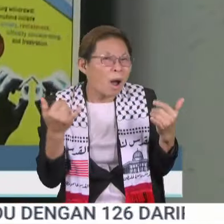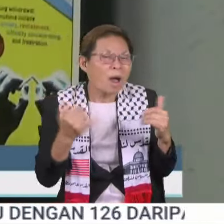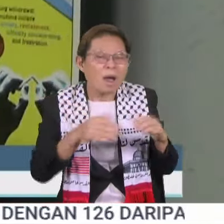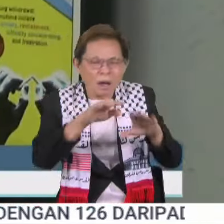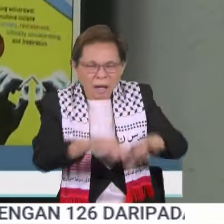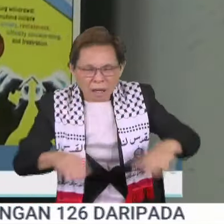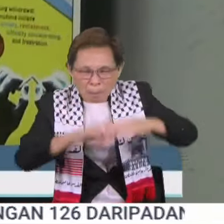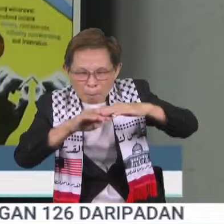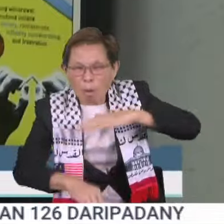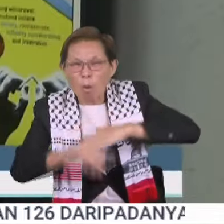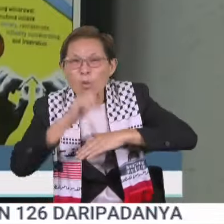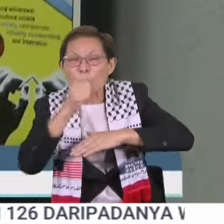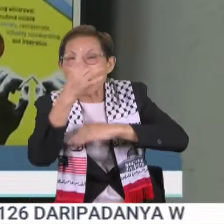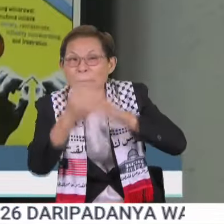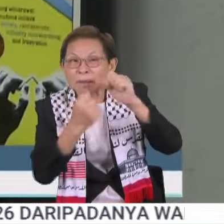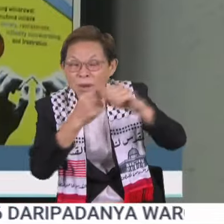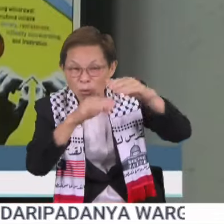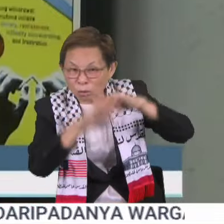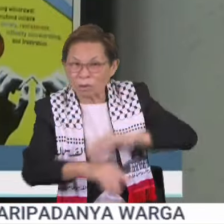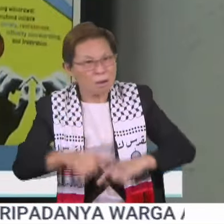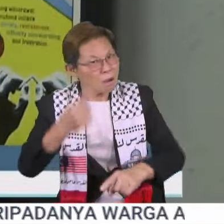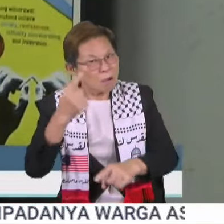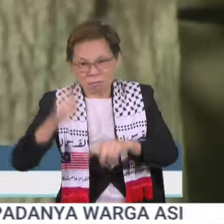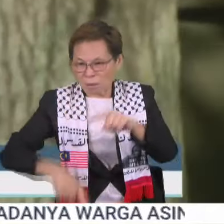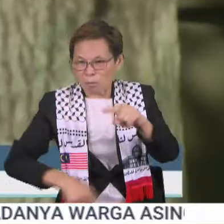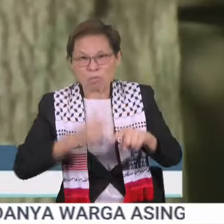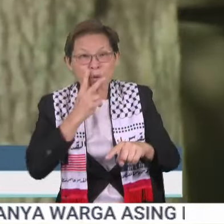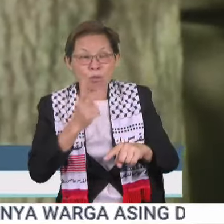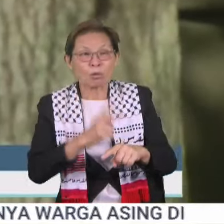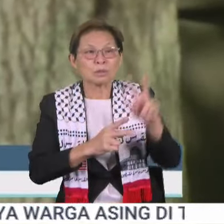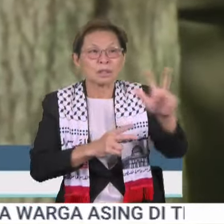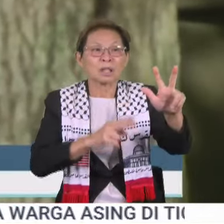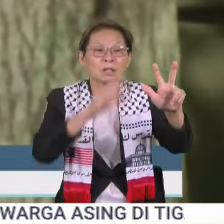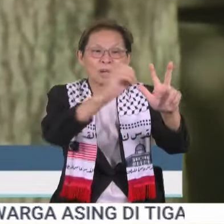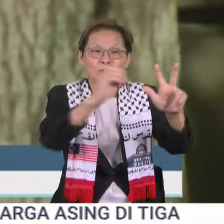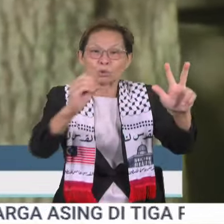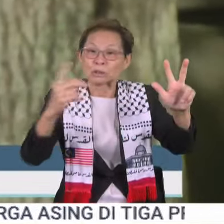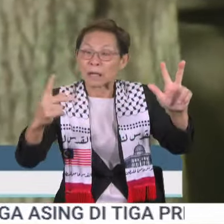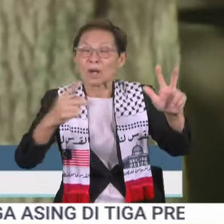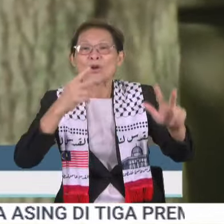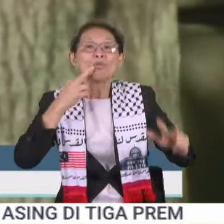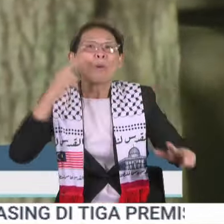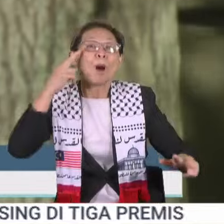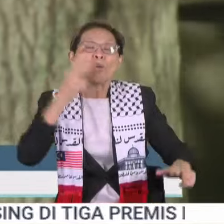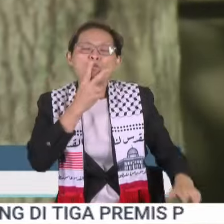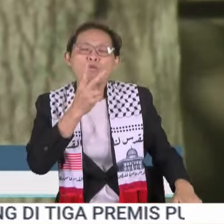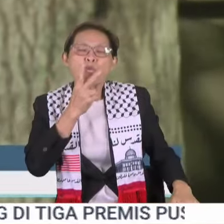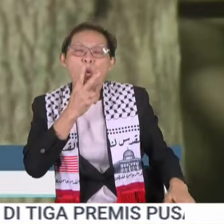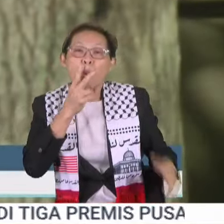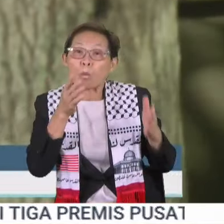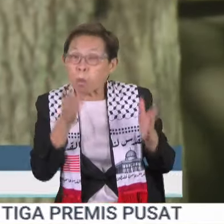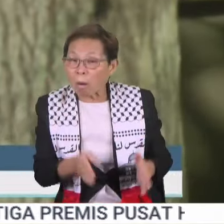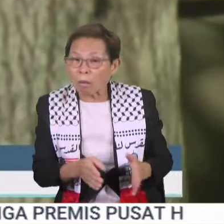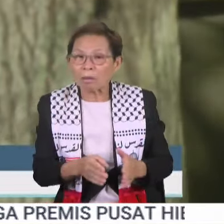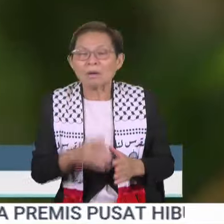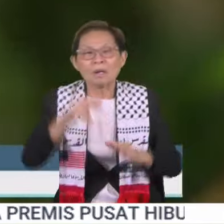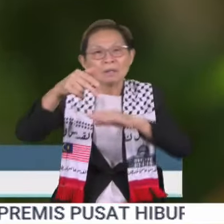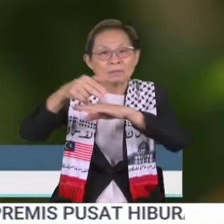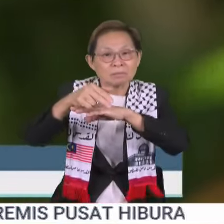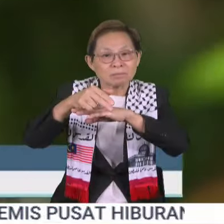18 tahun sepatutnya tidak boleh merokok. 300,000 remaja adalah perokok. Itu dapatan